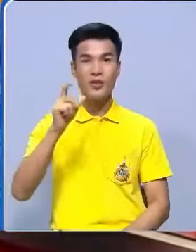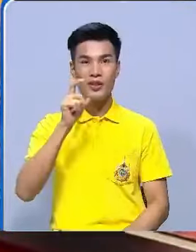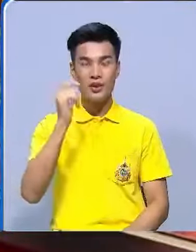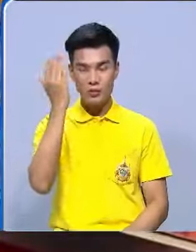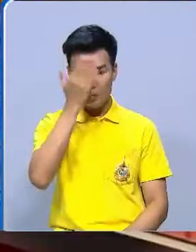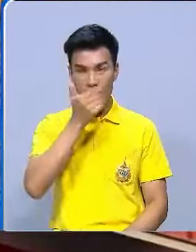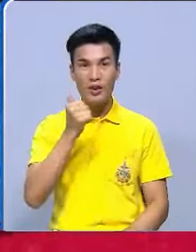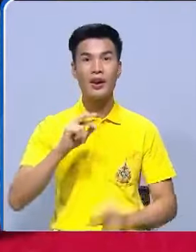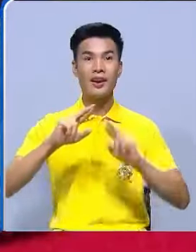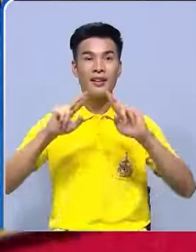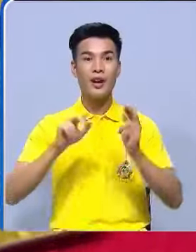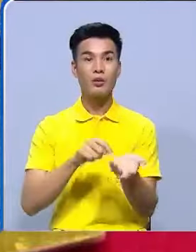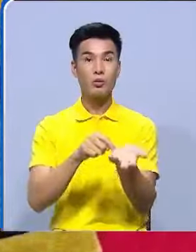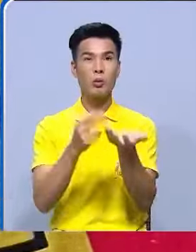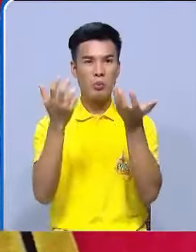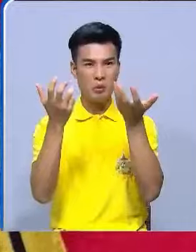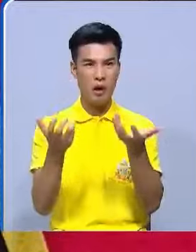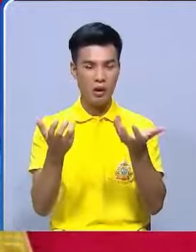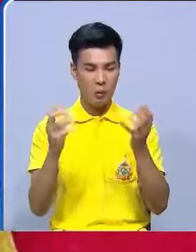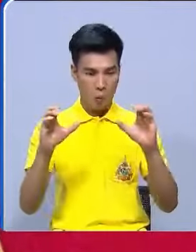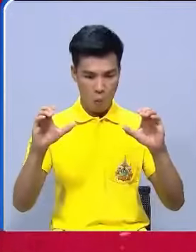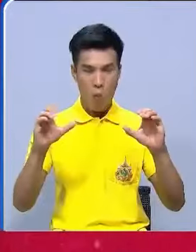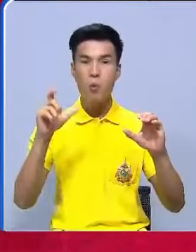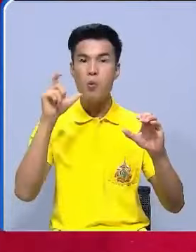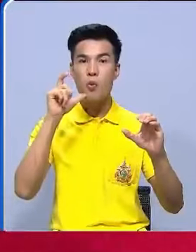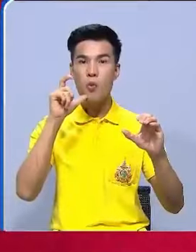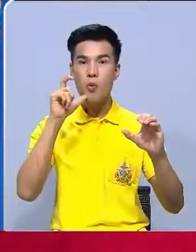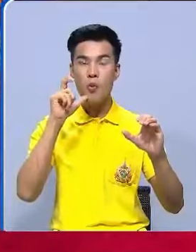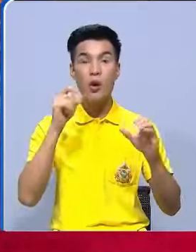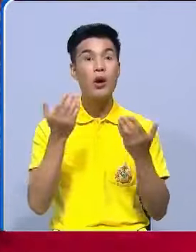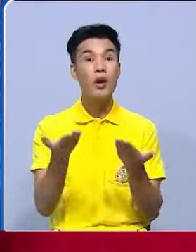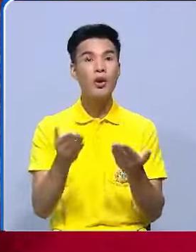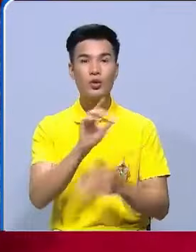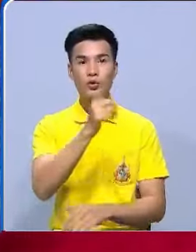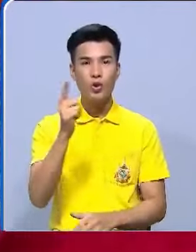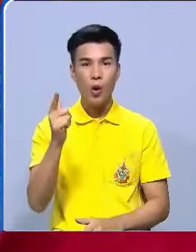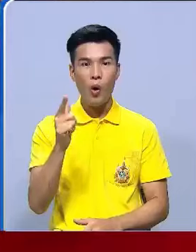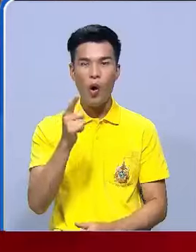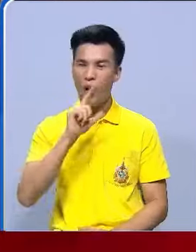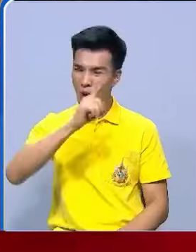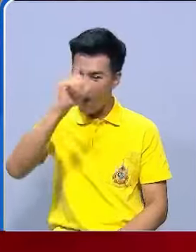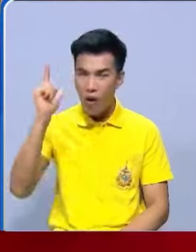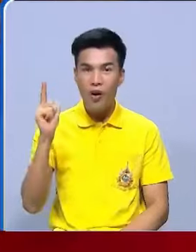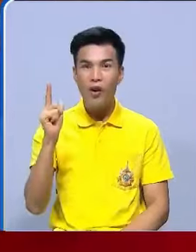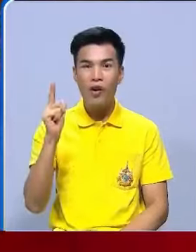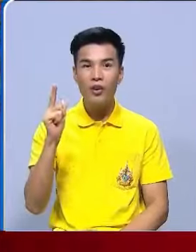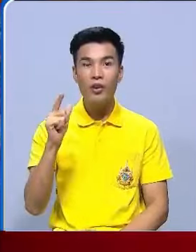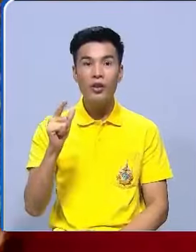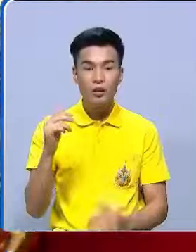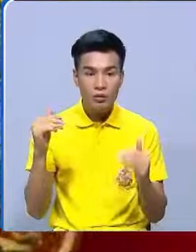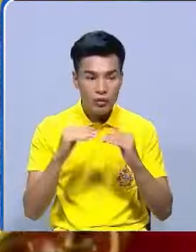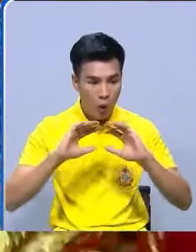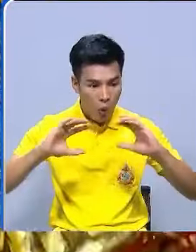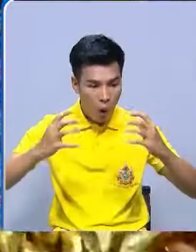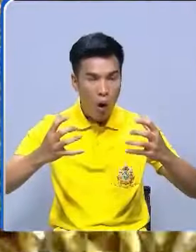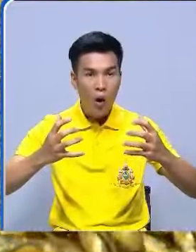จ้าของร้านถือที่เต็มไม้เต็มมือแบบเบิ่มๆเรียกได้ว่าทองแบบตะโกนอันเท่าล้อรถถ้าเอา